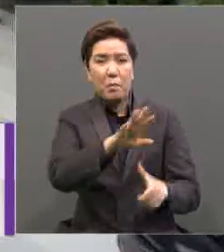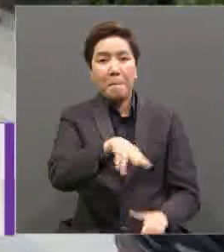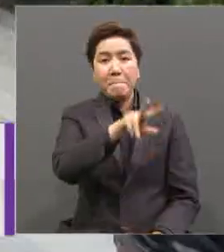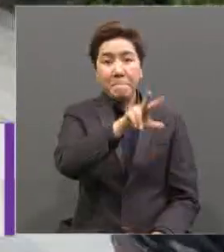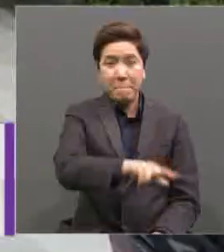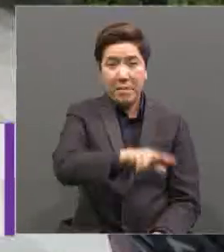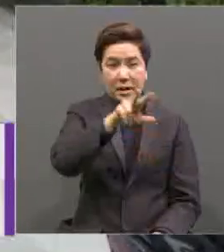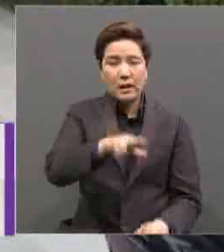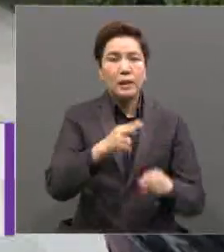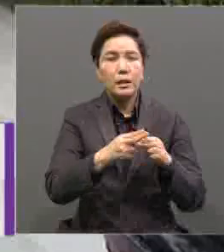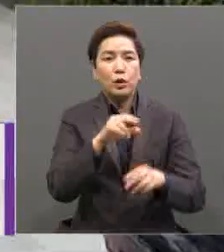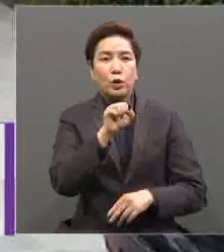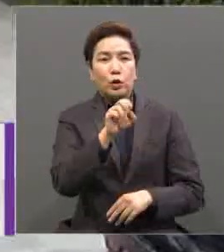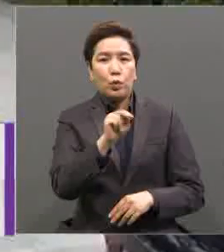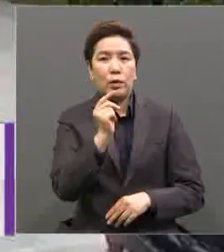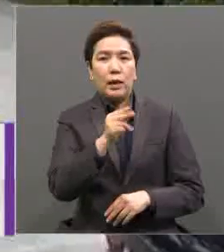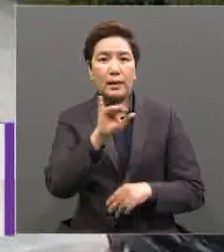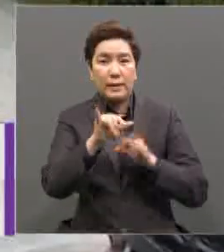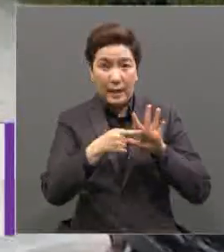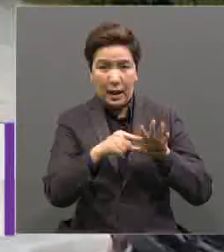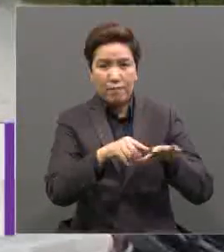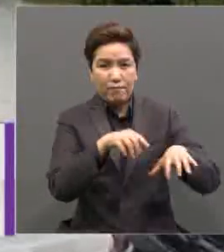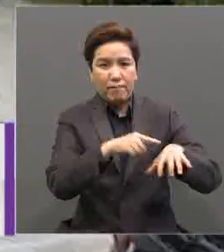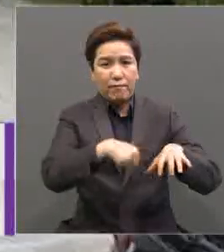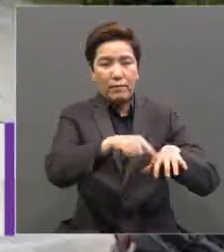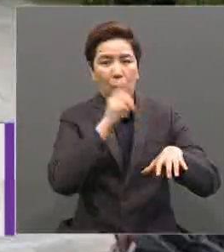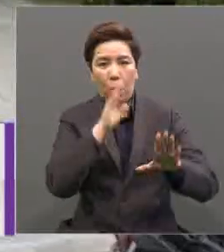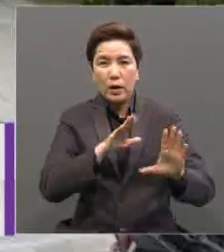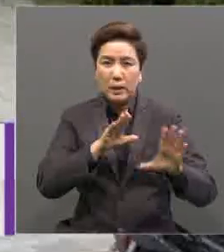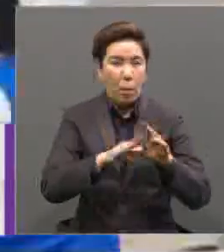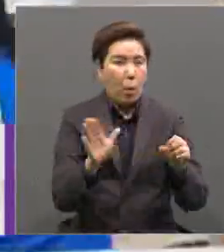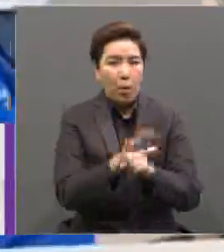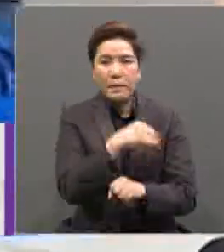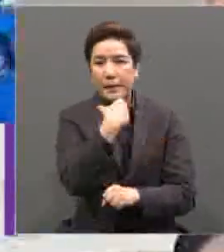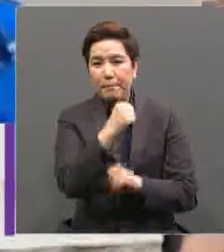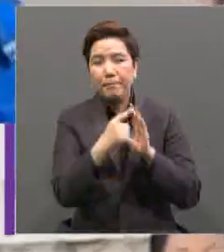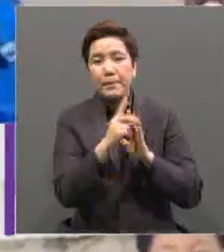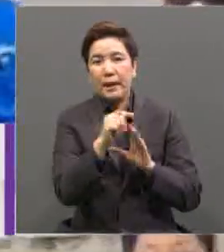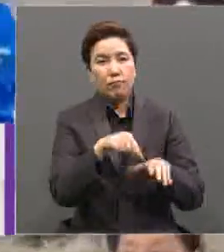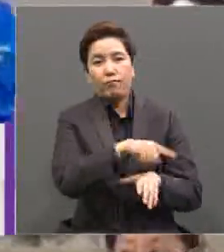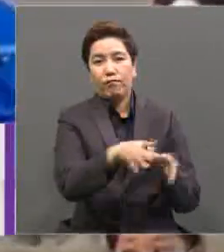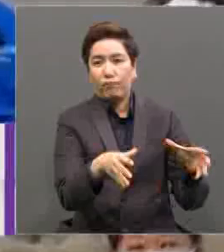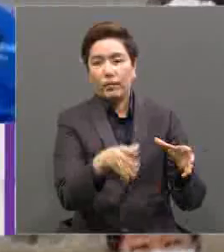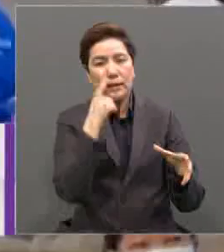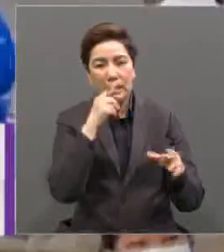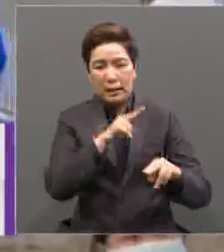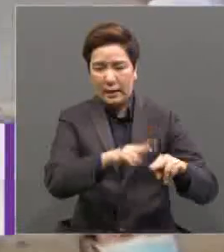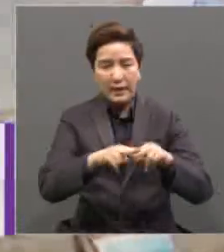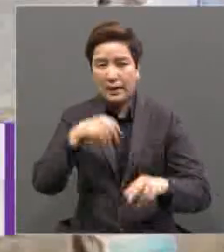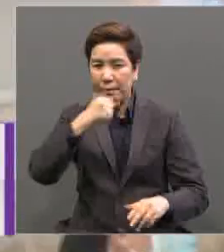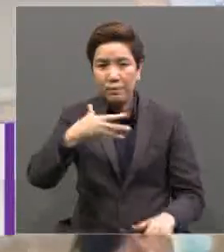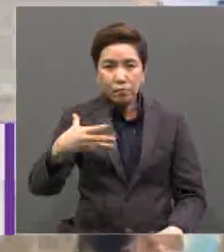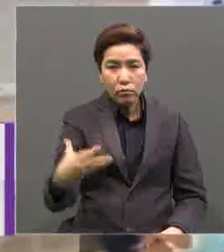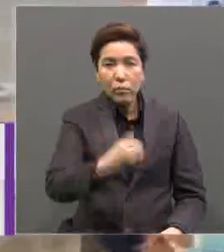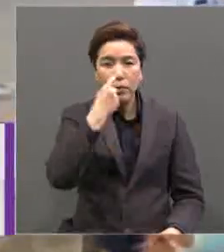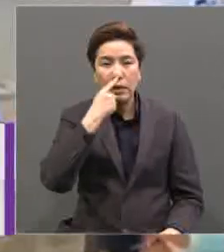ำโดยนายสนธยาคุณปลื้มที่นำทัพว่าที่ผู้สมัครส.ส.ลงชิงชัยครบทั้ง10เขตซึ่งก็หวังว่าจะได้เก้าอี้ทั้ง10เข